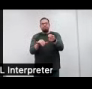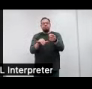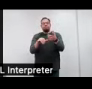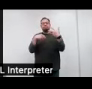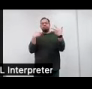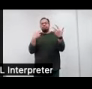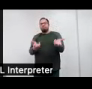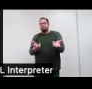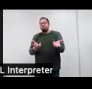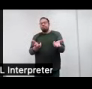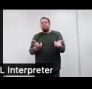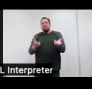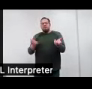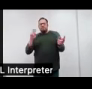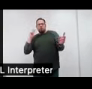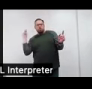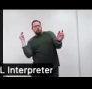وهذا منظر جوي.